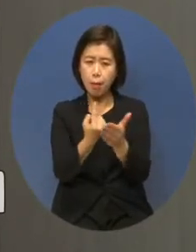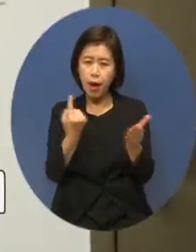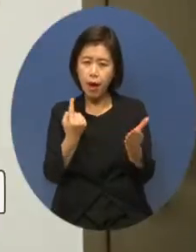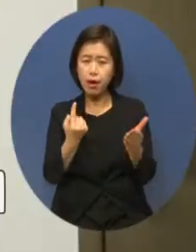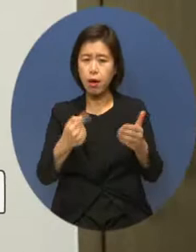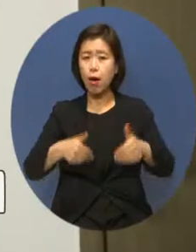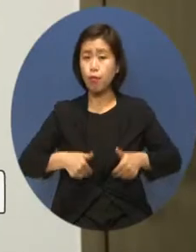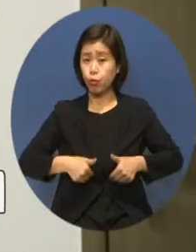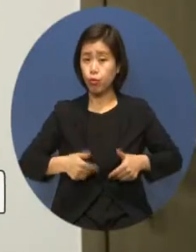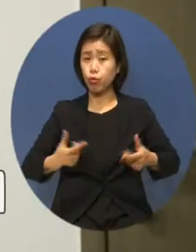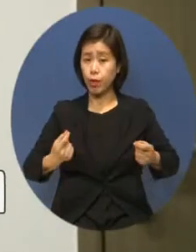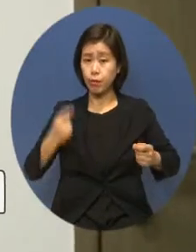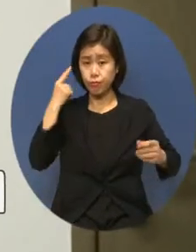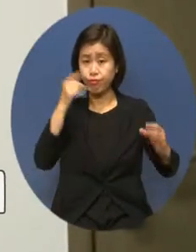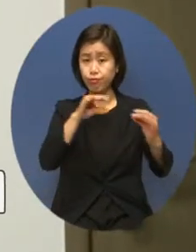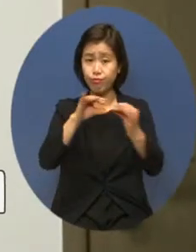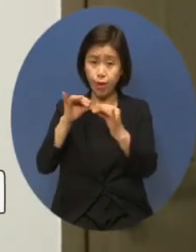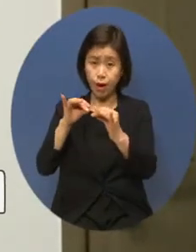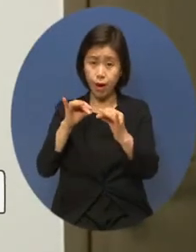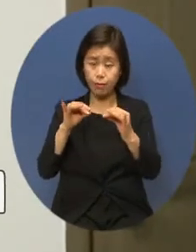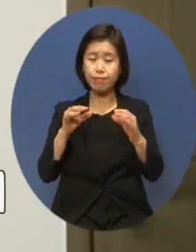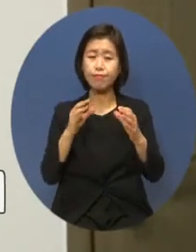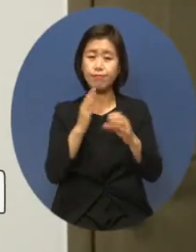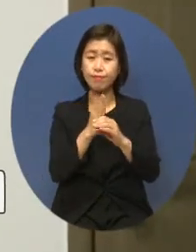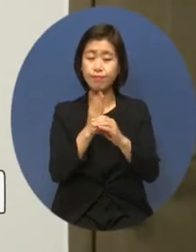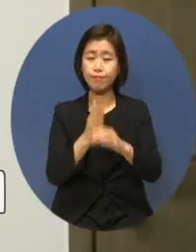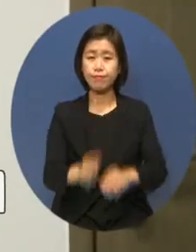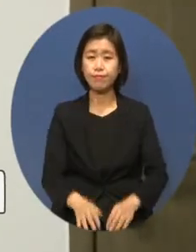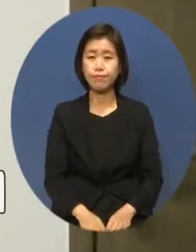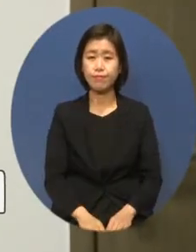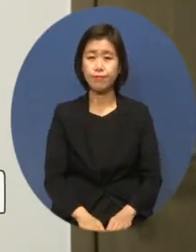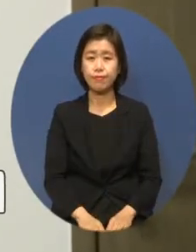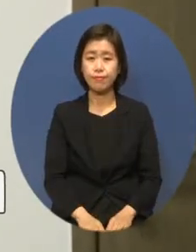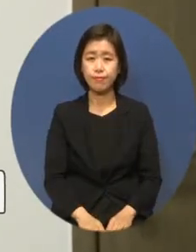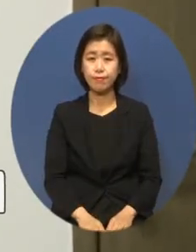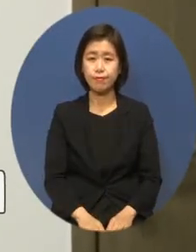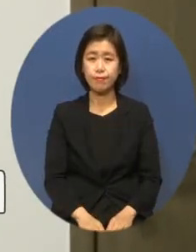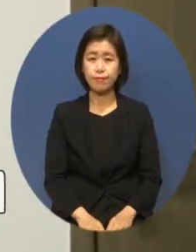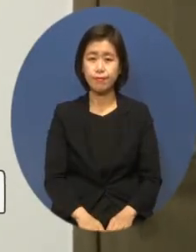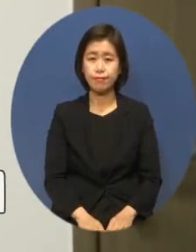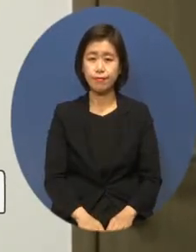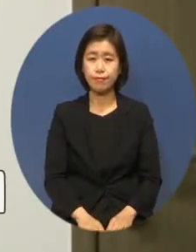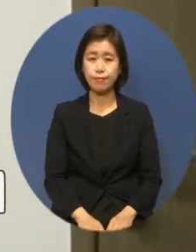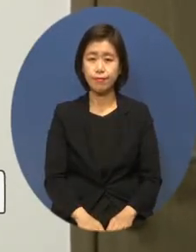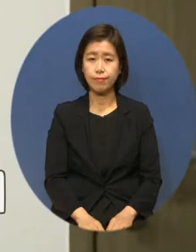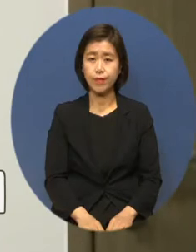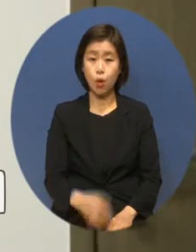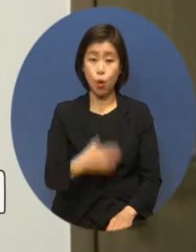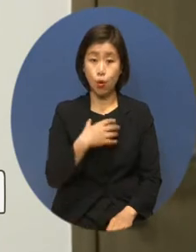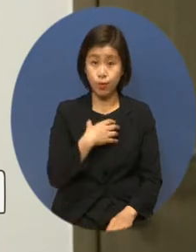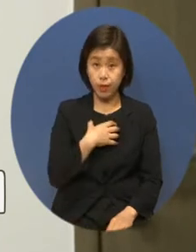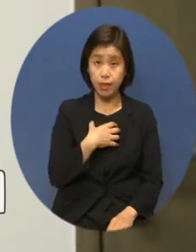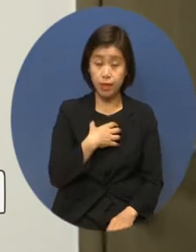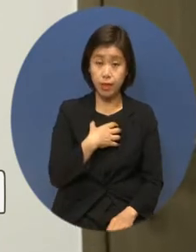그런 공통의 어떤 의견이 지금 모아지고 있는 상황이에요. 오히려 위기를 기회로 만들어서 정말